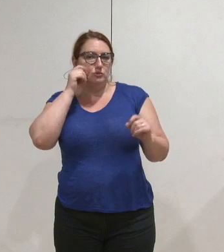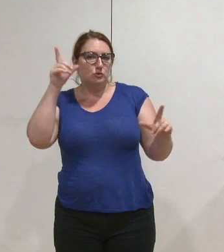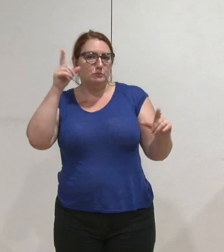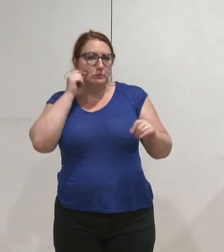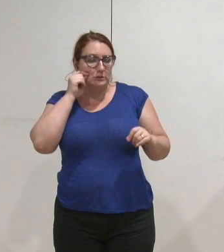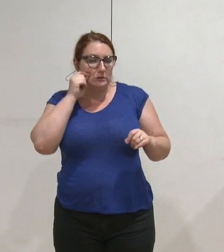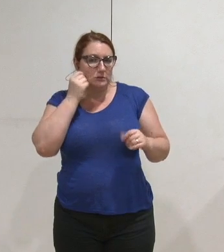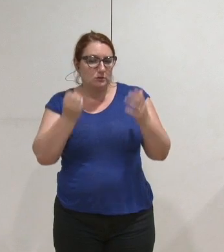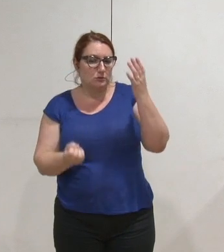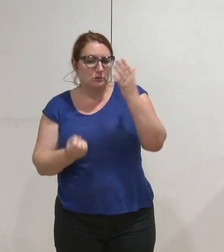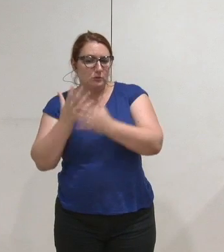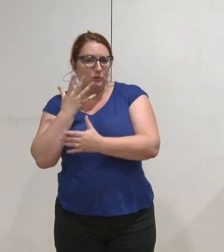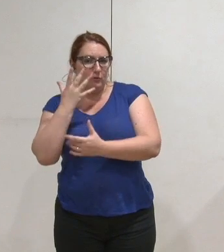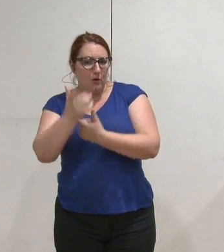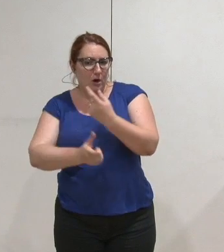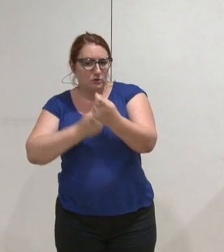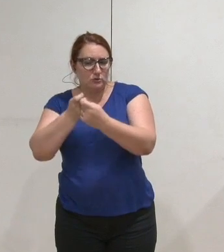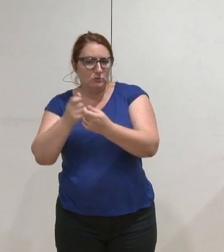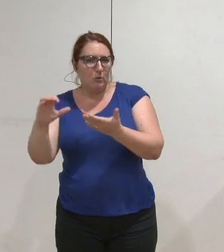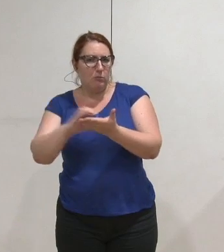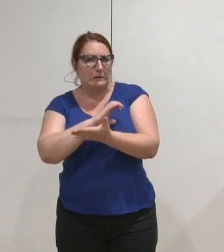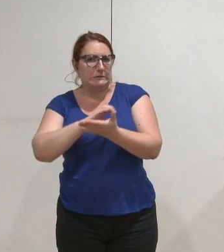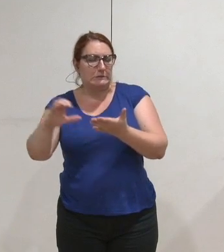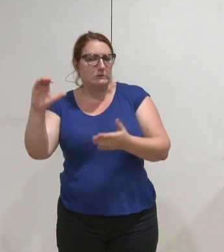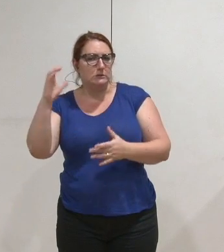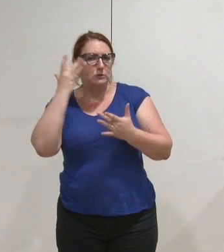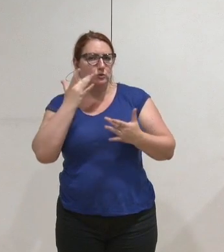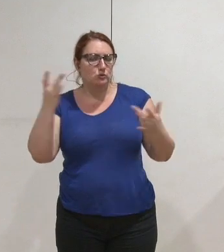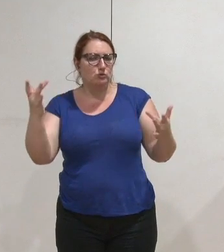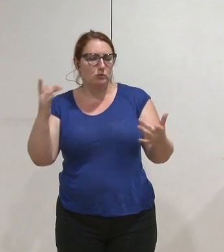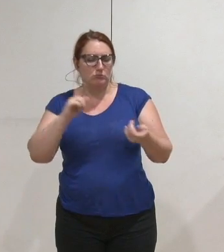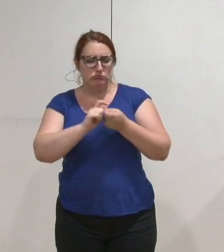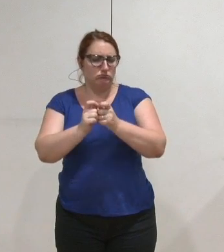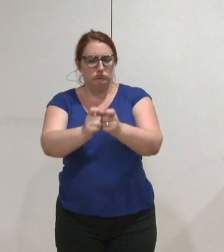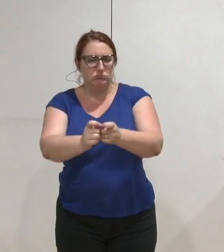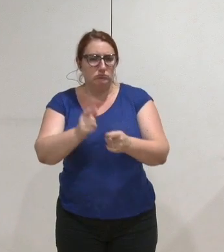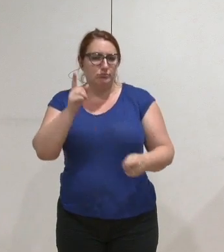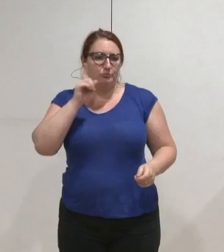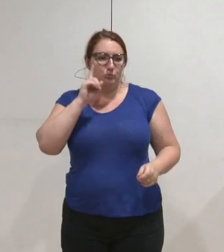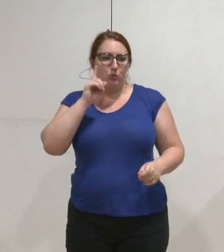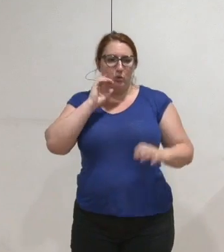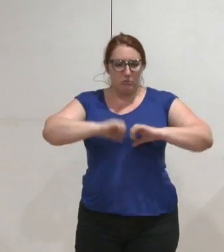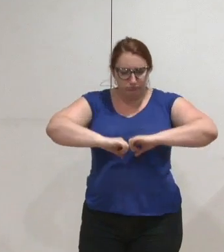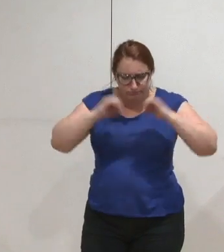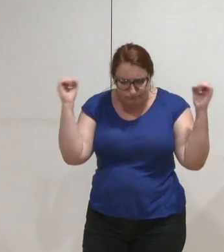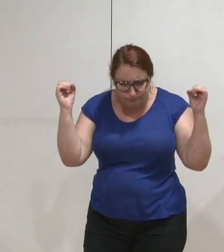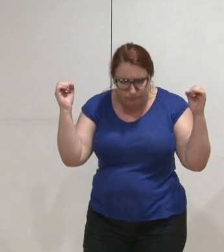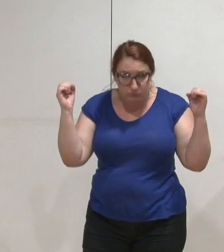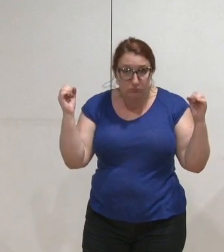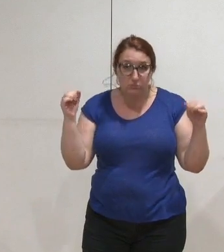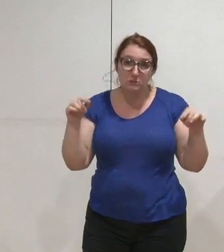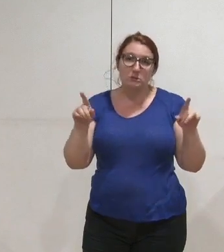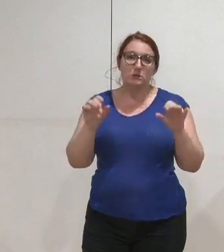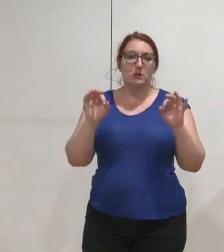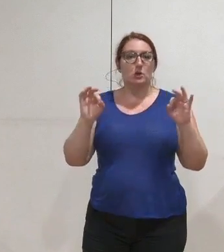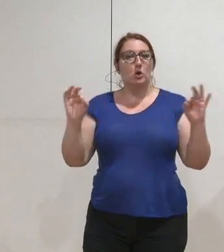C les nouveaux ajustements du du passe culture qui au final si on les regarde bien reviennent à sacrifier